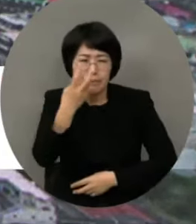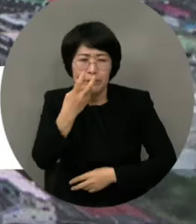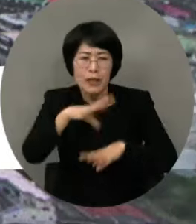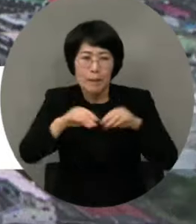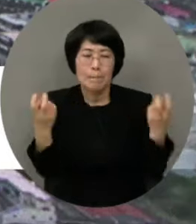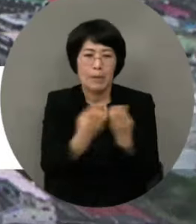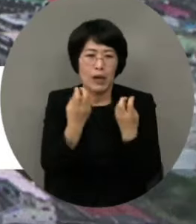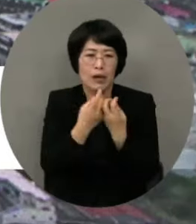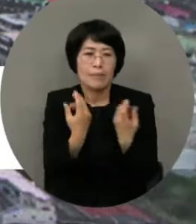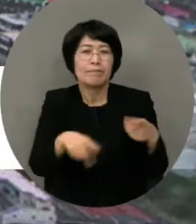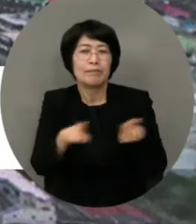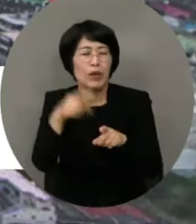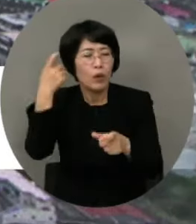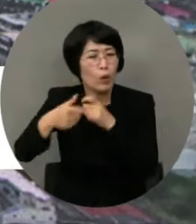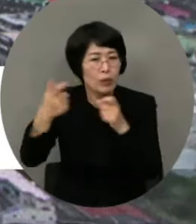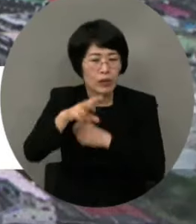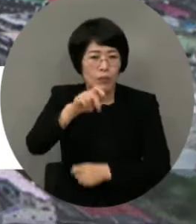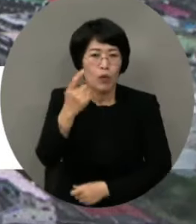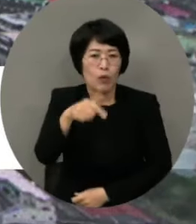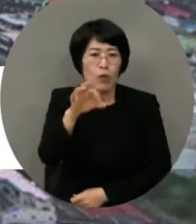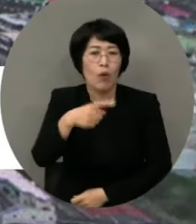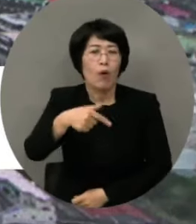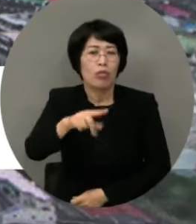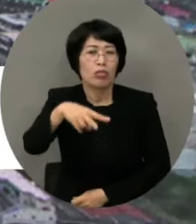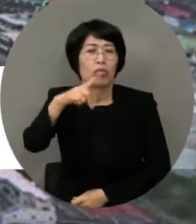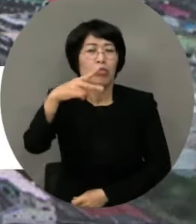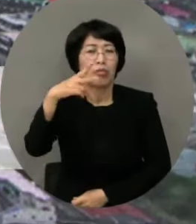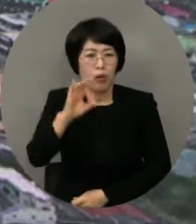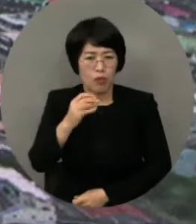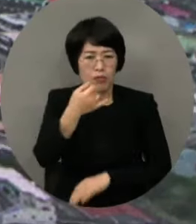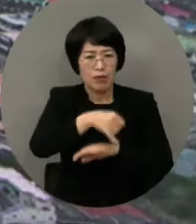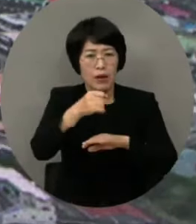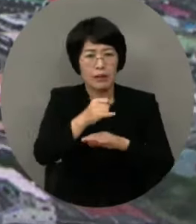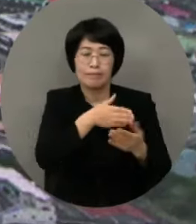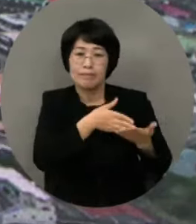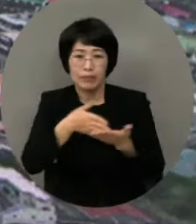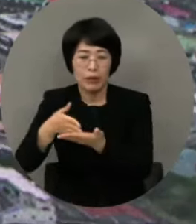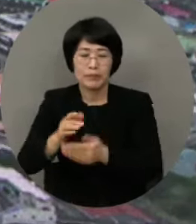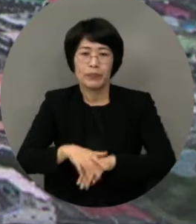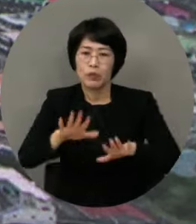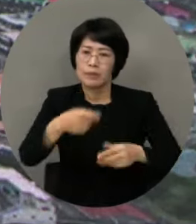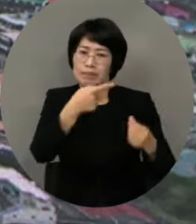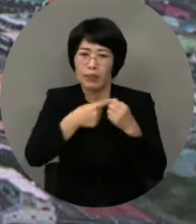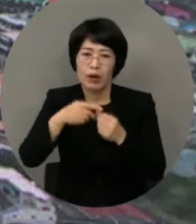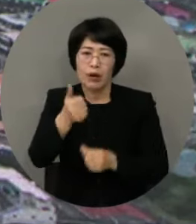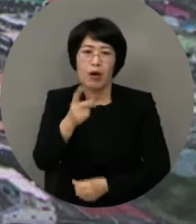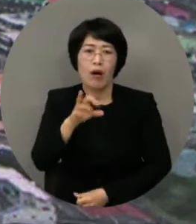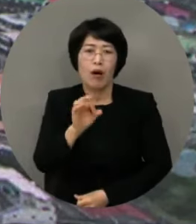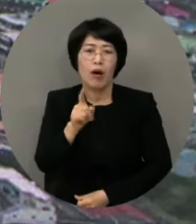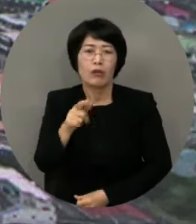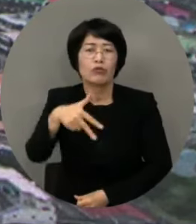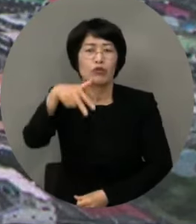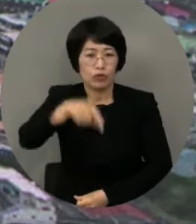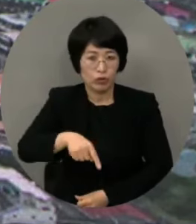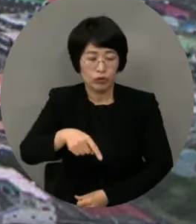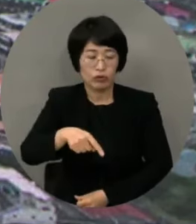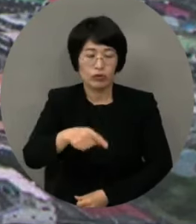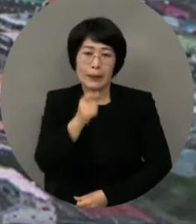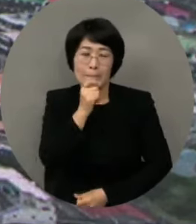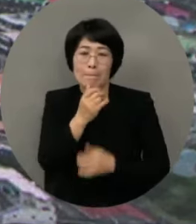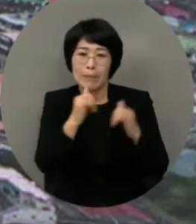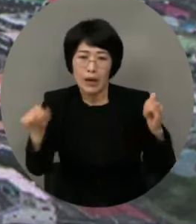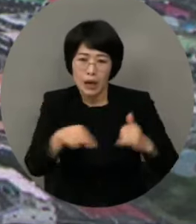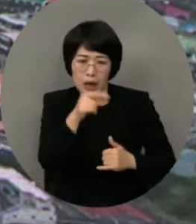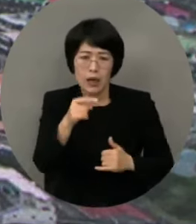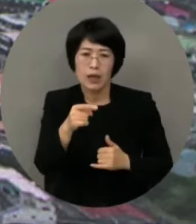함께 고민하는 목원동 로그를 기획 보도합니다. 오늘은 그 첫 번째로 허연주 앵커가 도시재생의 발목을 잡고